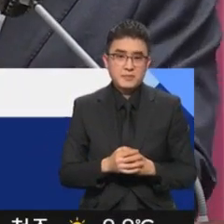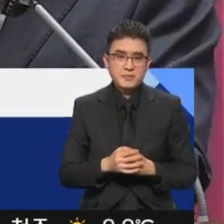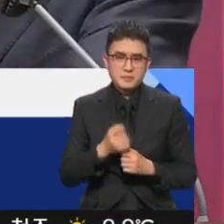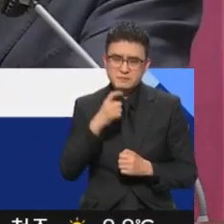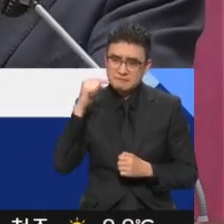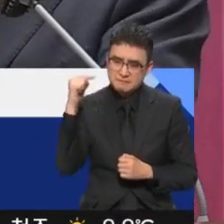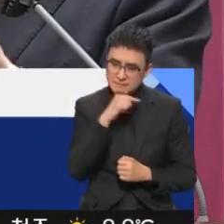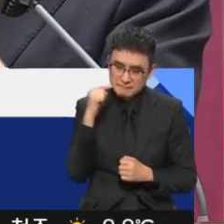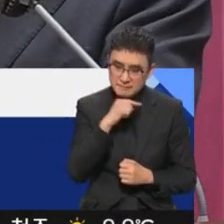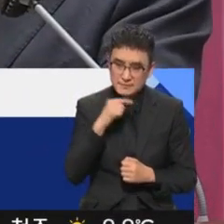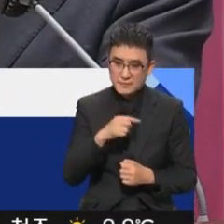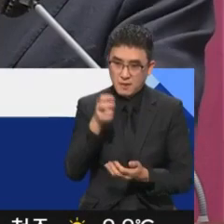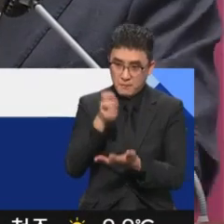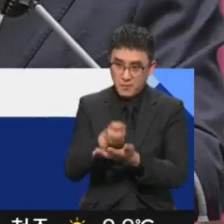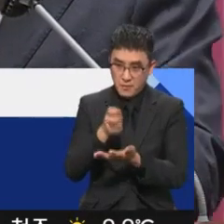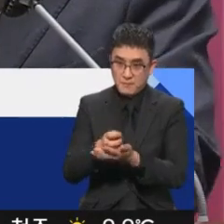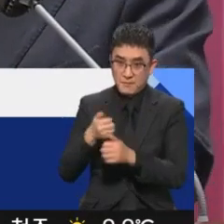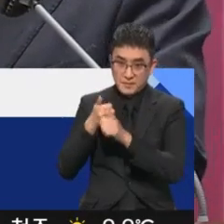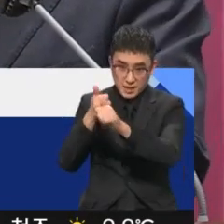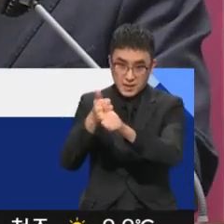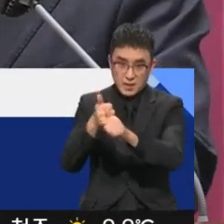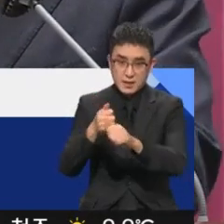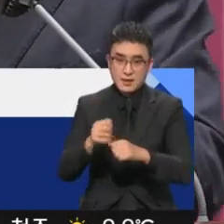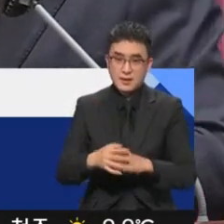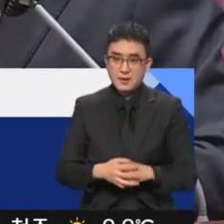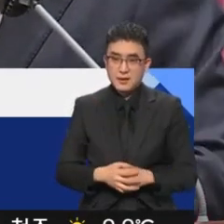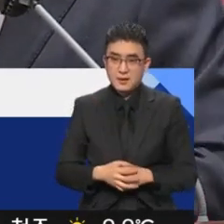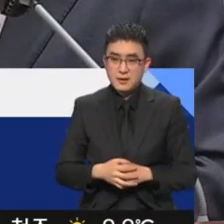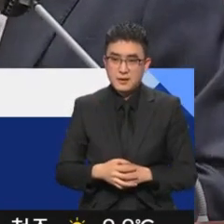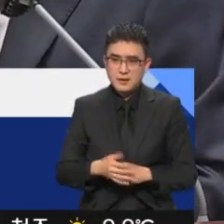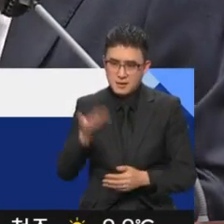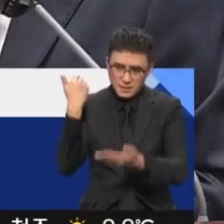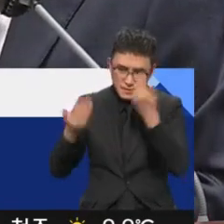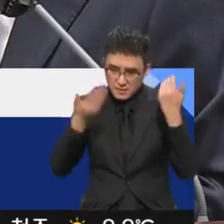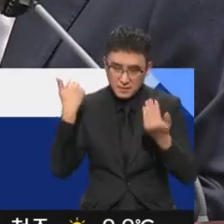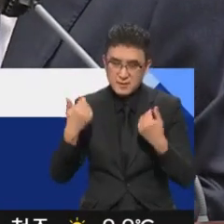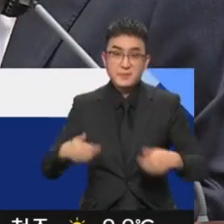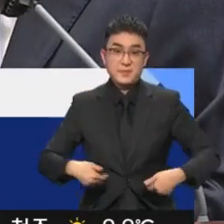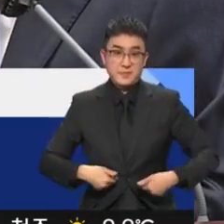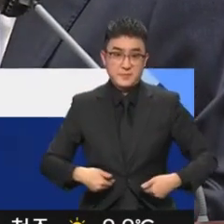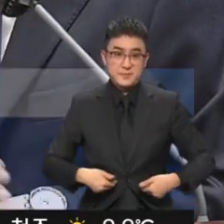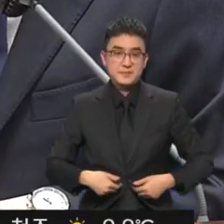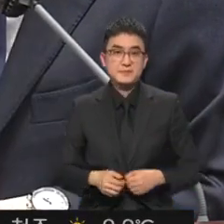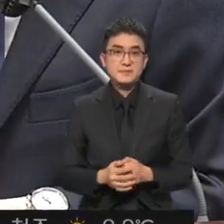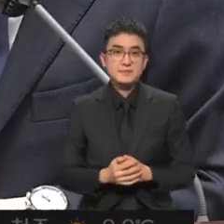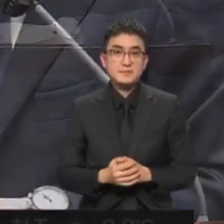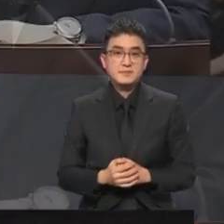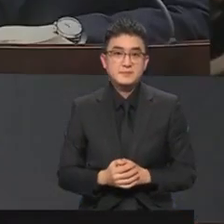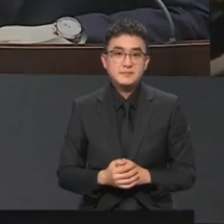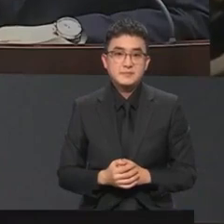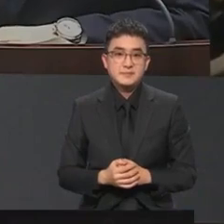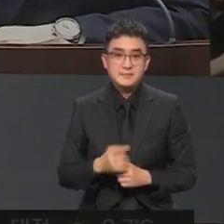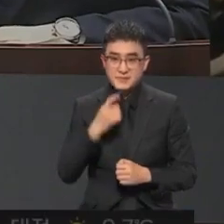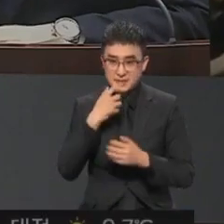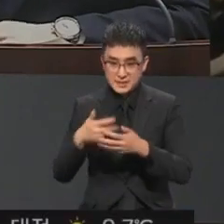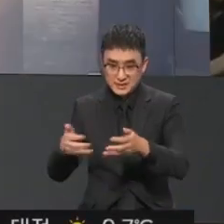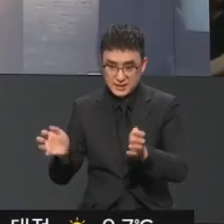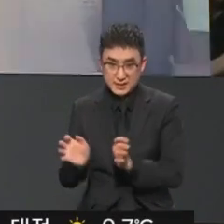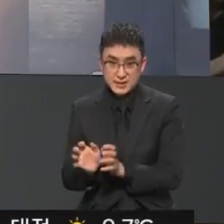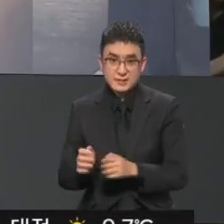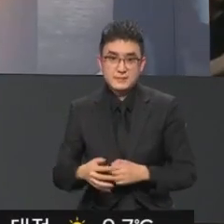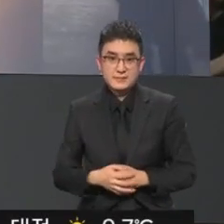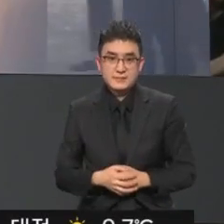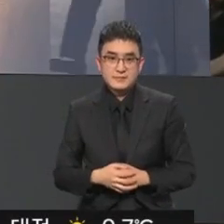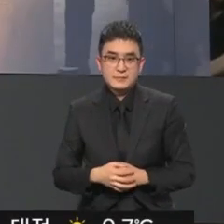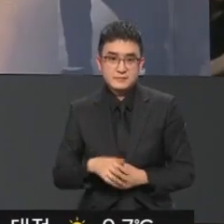엄격하게 사법적인 그런 절차를 밟아서 그 내용을 밝혀야 된다. 네, 민주당은 이 천공